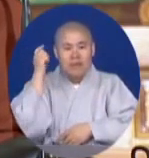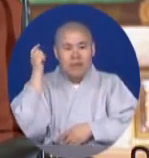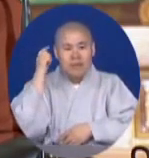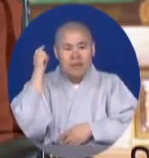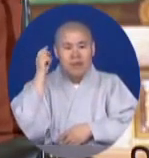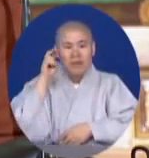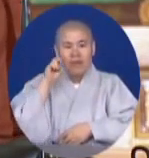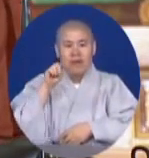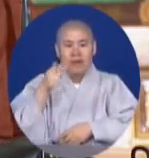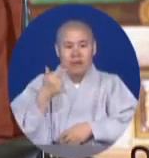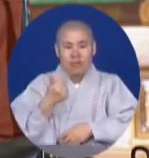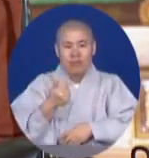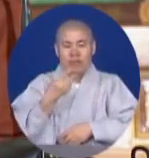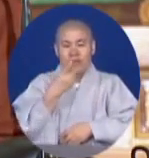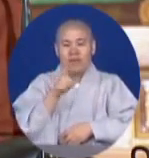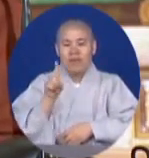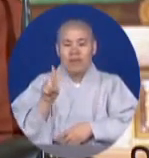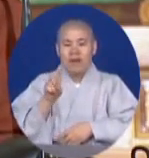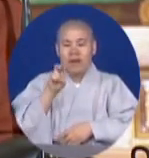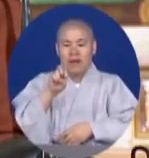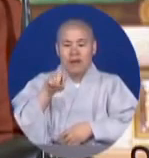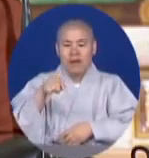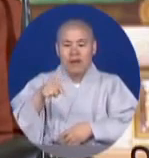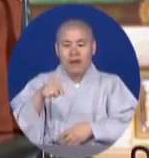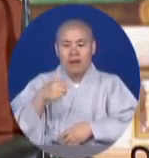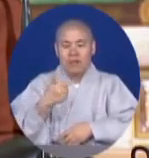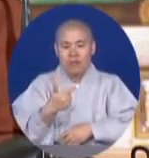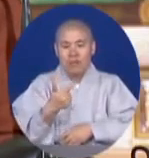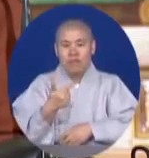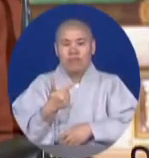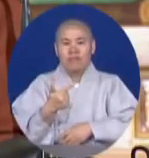듣는다라는 문자를 써서 다문이라고 합니다. 다문.